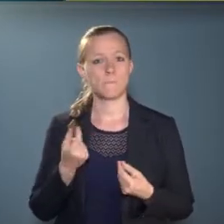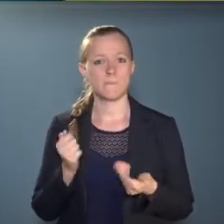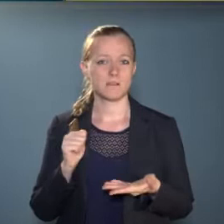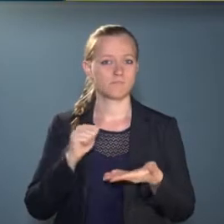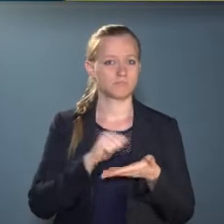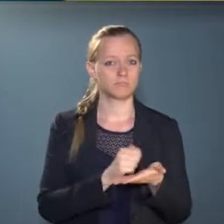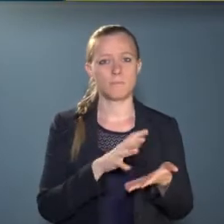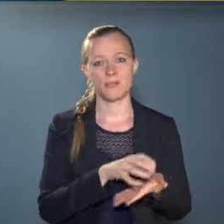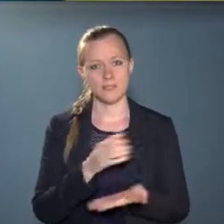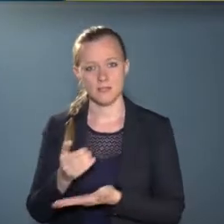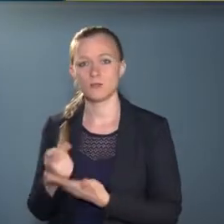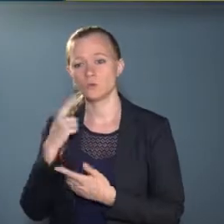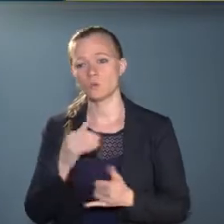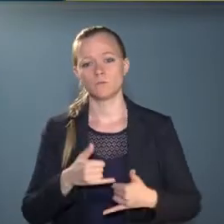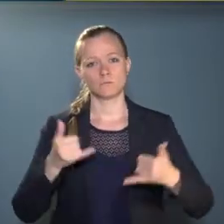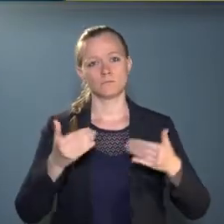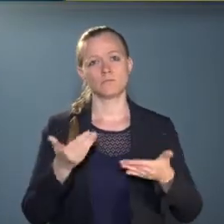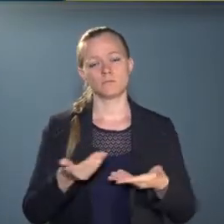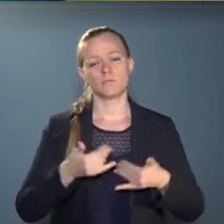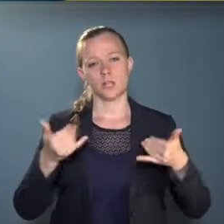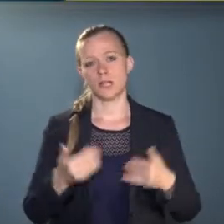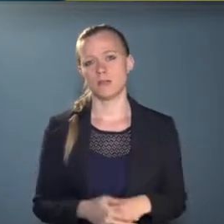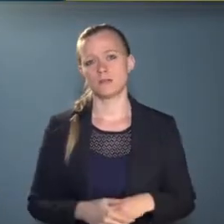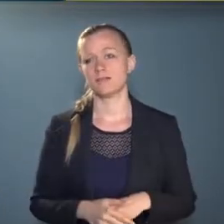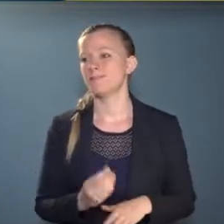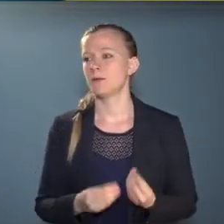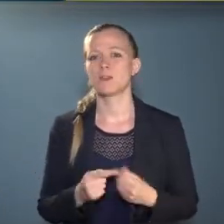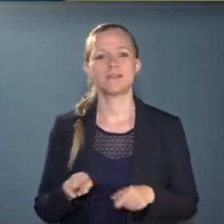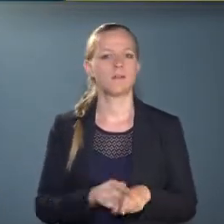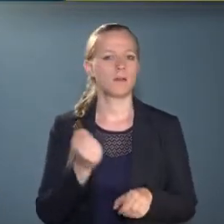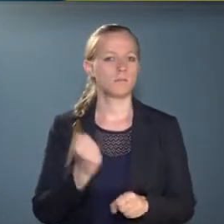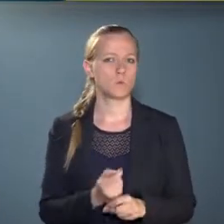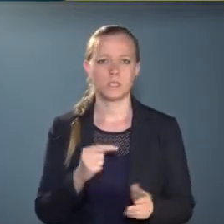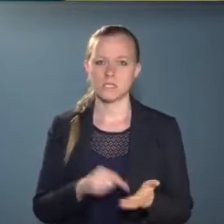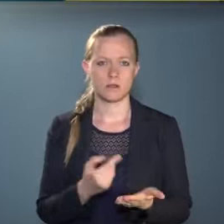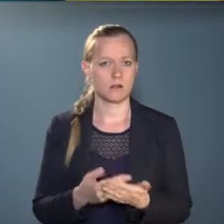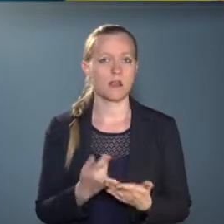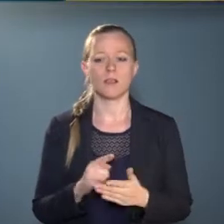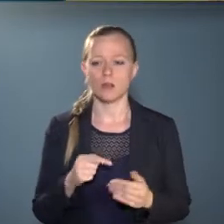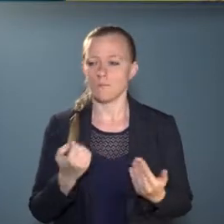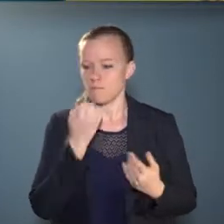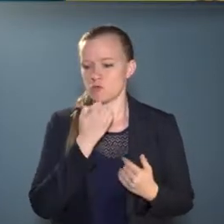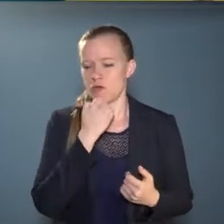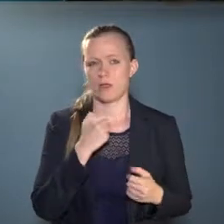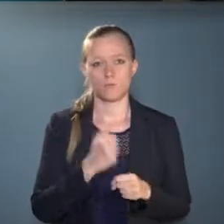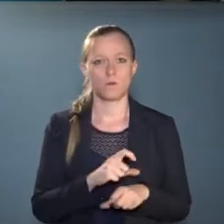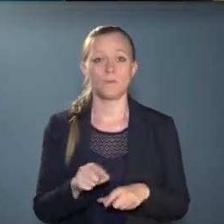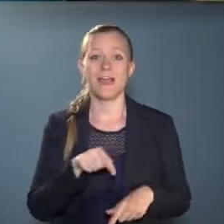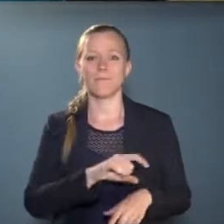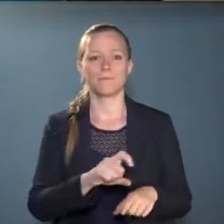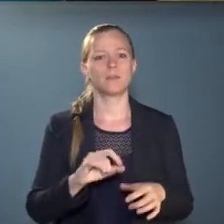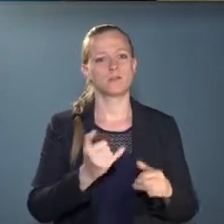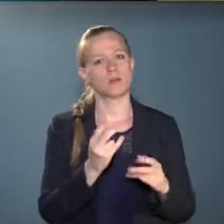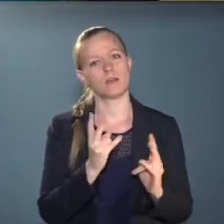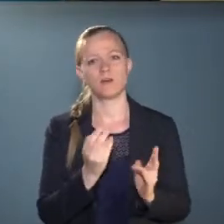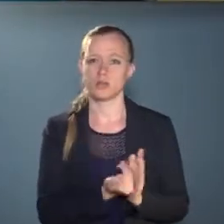fajta képességet tudjuk növelni, és még egyszer mondom, nem azért, hogy ilyen munkát végezünk, hanem kimondott a mi munkánk miatt. Az, hogy erre is felhasználható, az pedig